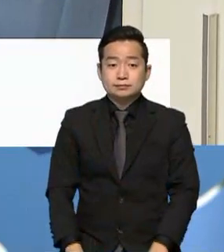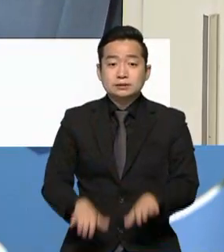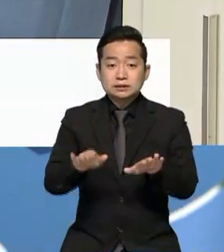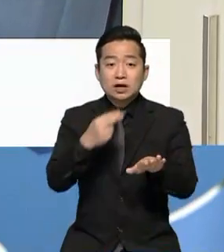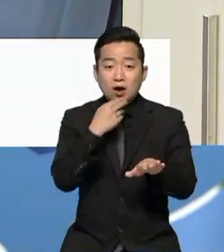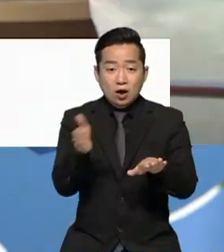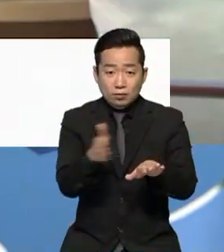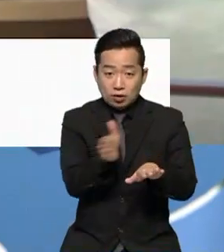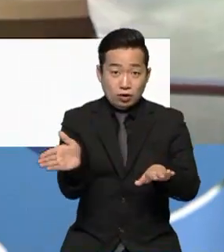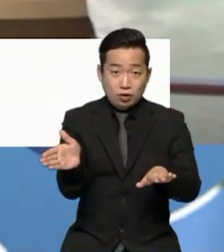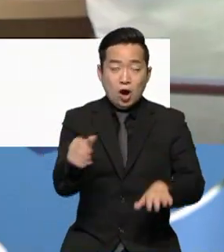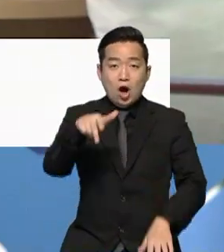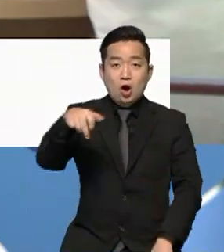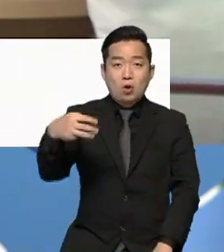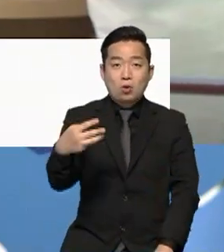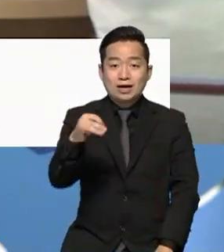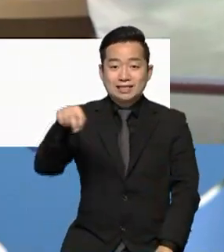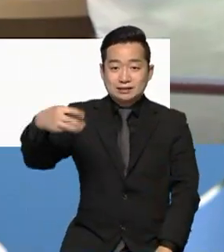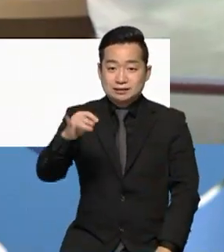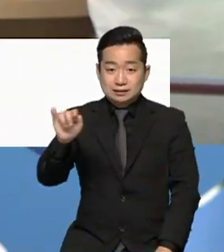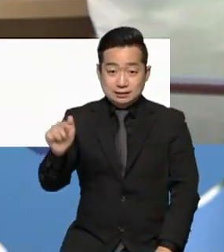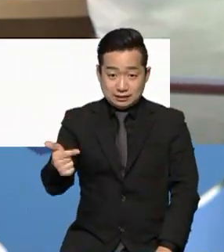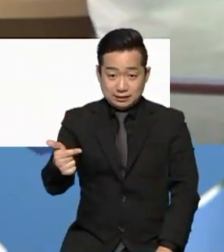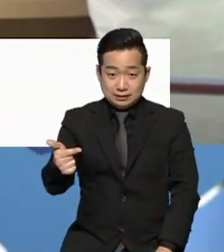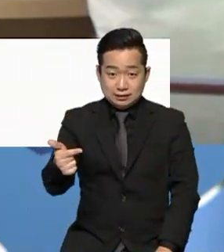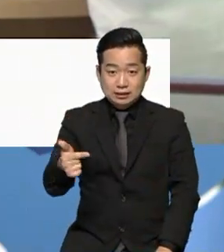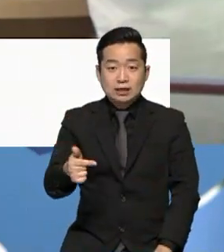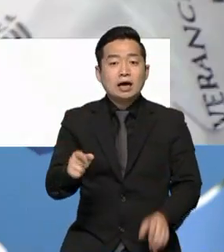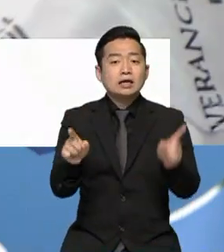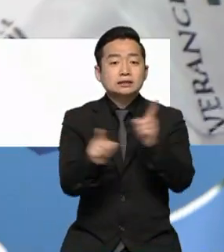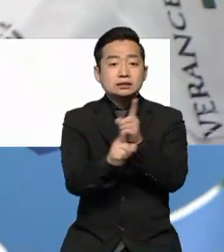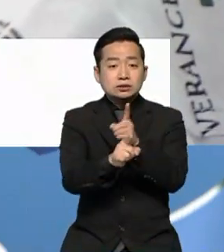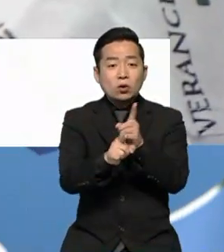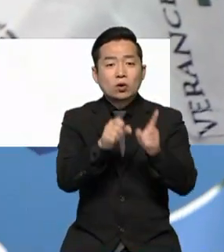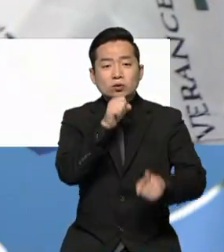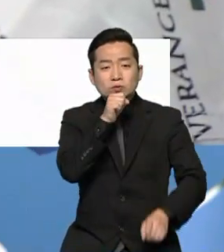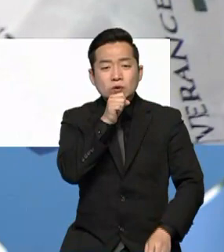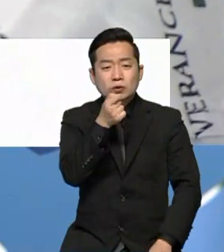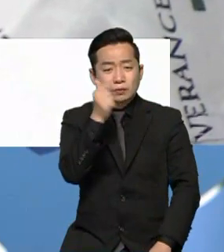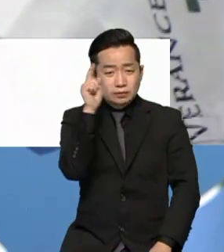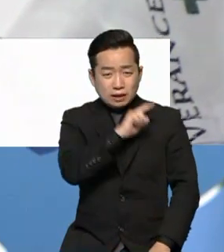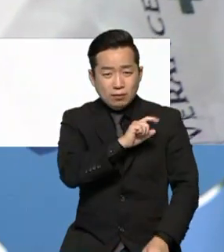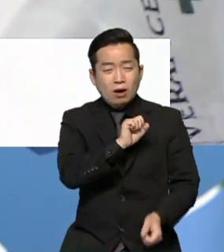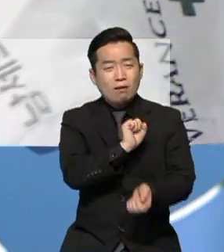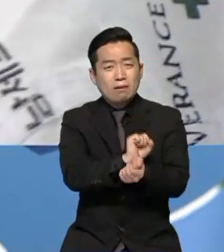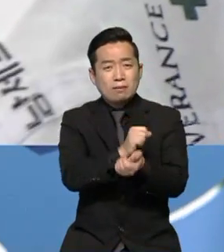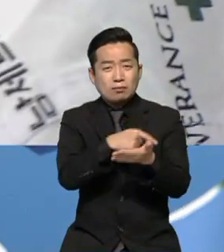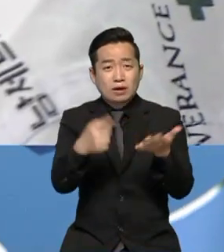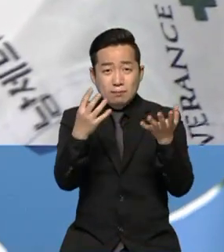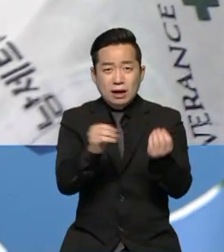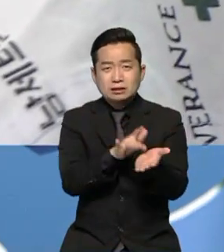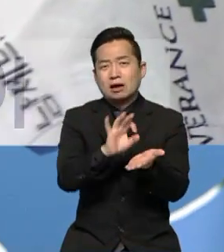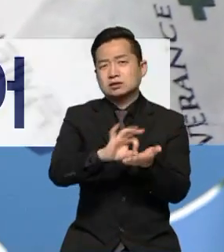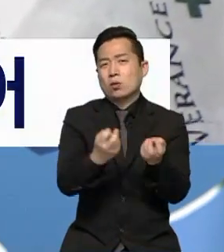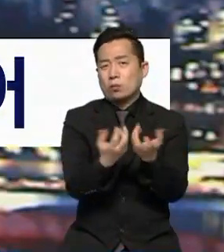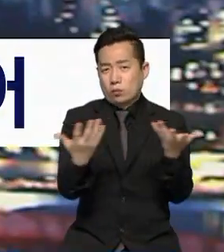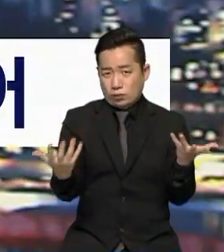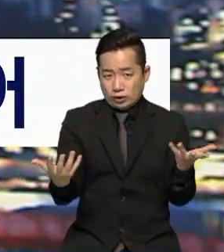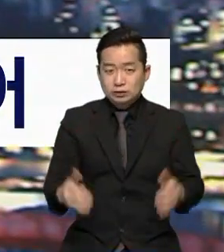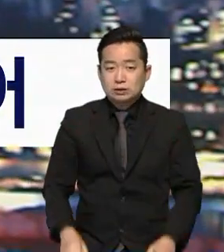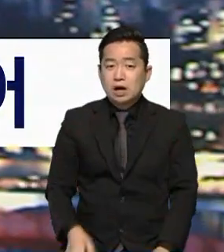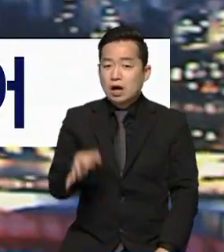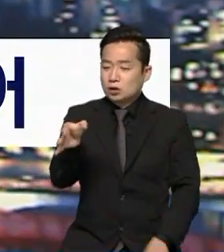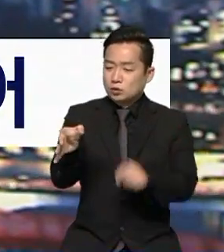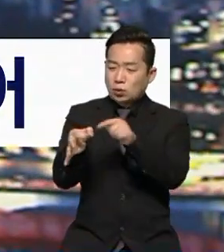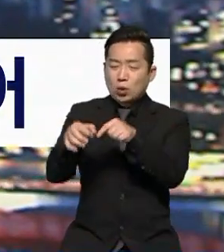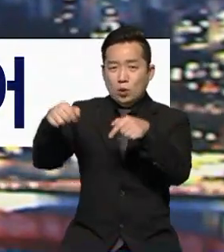퀄리스틴이라는 치료 성적이 좀 나쁘고 부작용이 많은 약들을 쓸 수밖에 없어요 근데 정부는 가격 협상이